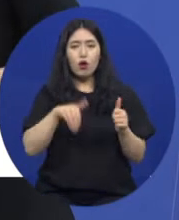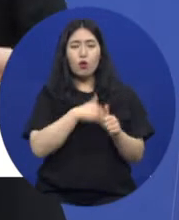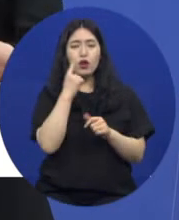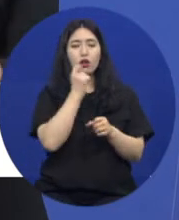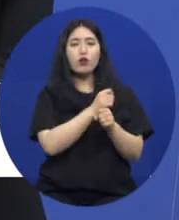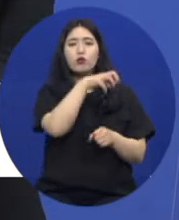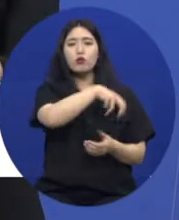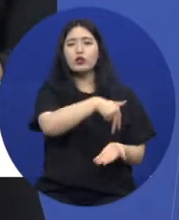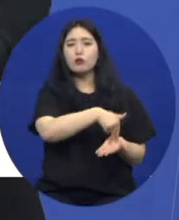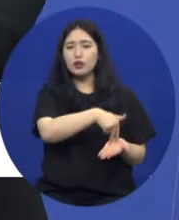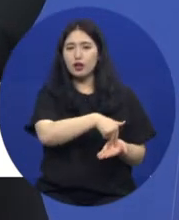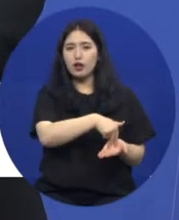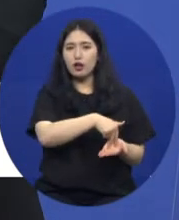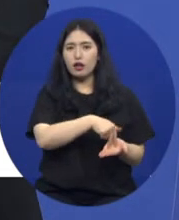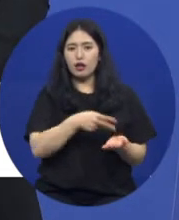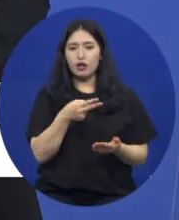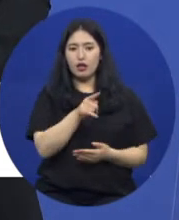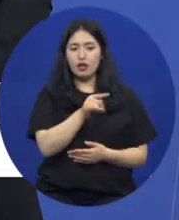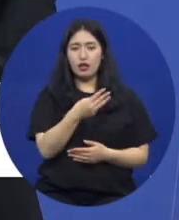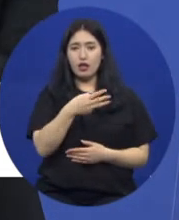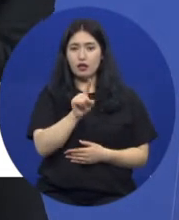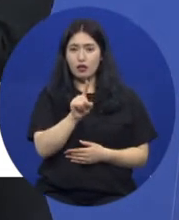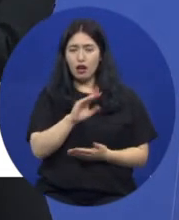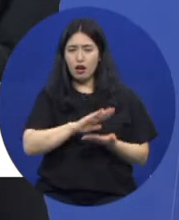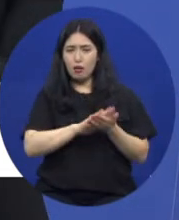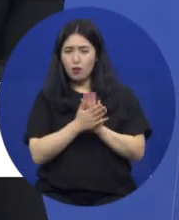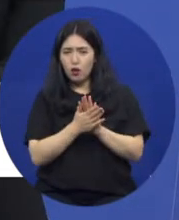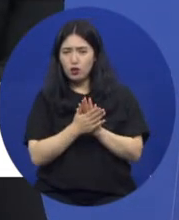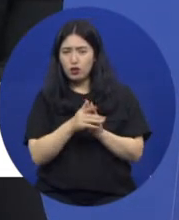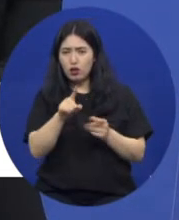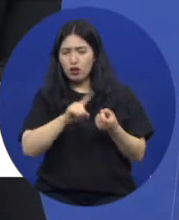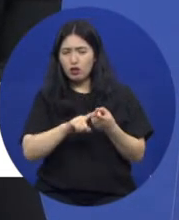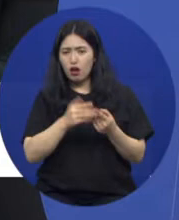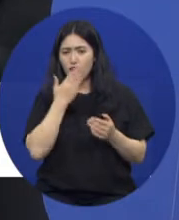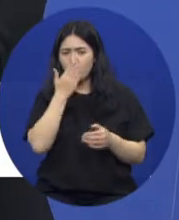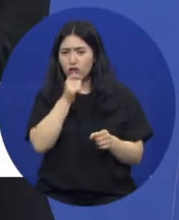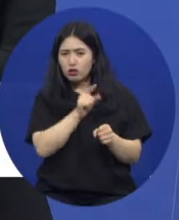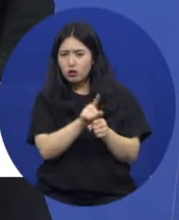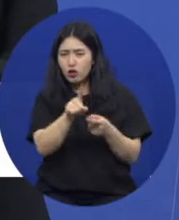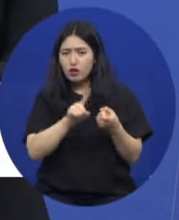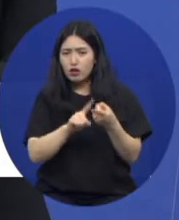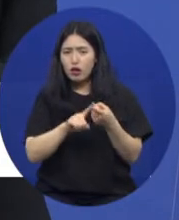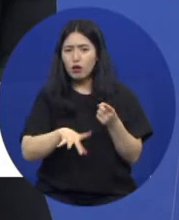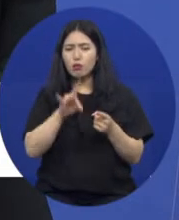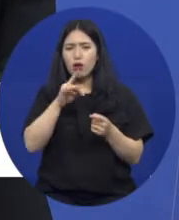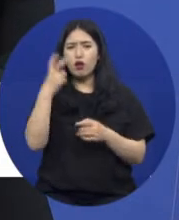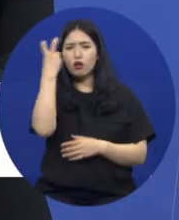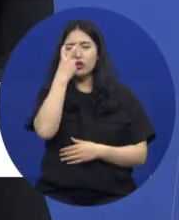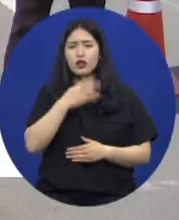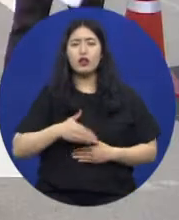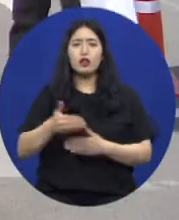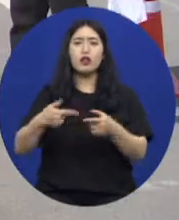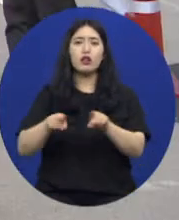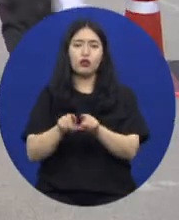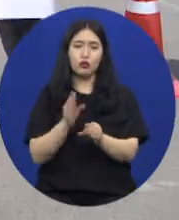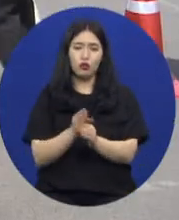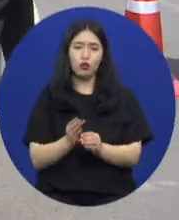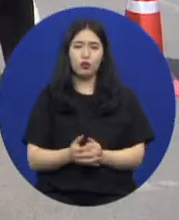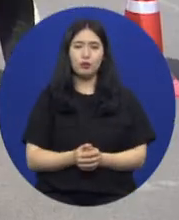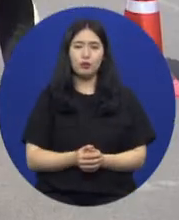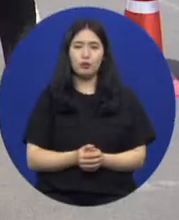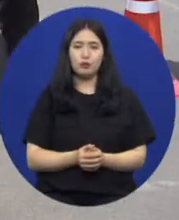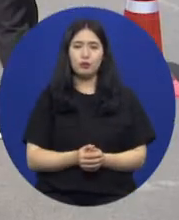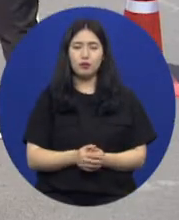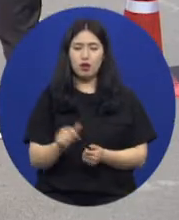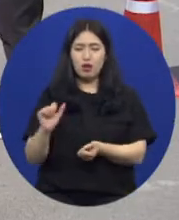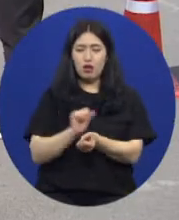보건환경연구원에서도 이제 델타 변이 가능성이 있는지에 대한 선별 검사를 같이 진행을 하고 있습니다. 돌파